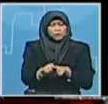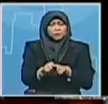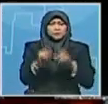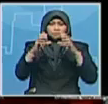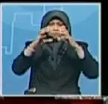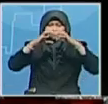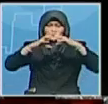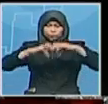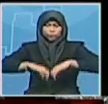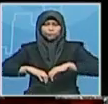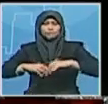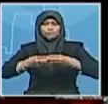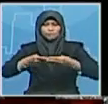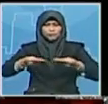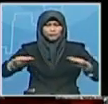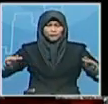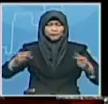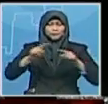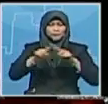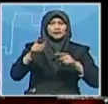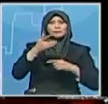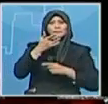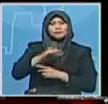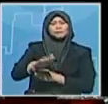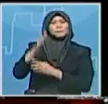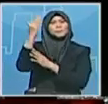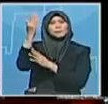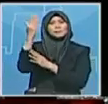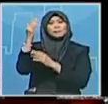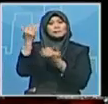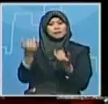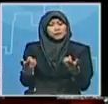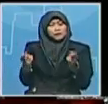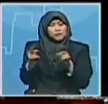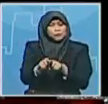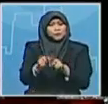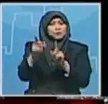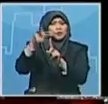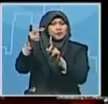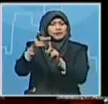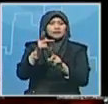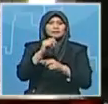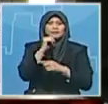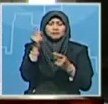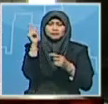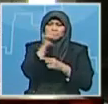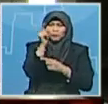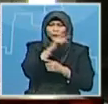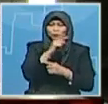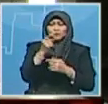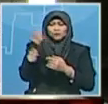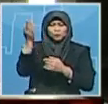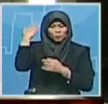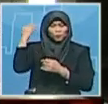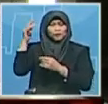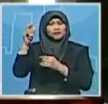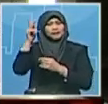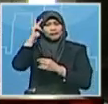lebih banyak. Tapi alhamdulillah apa yang berlaku di Pulau Pinang tidaklah seteruk apa yang berlaku di Pantai Timur dalam tahun